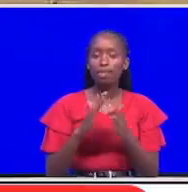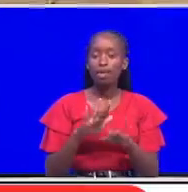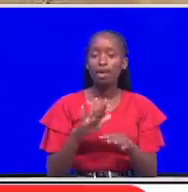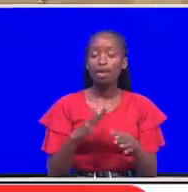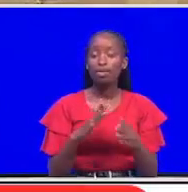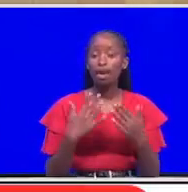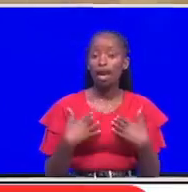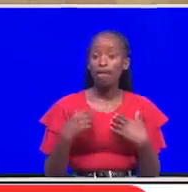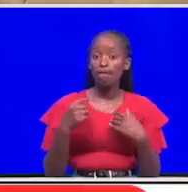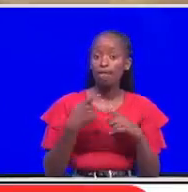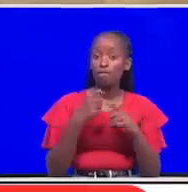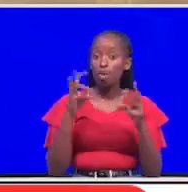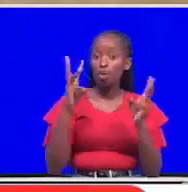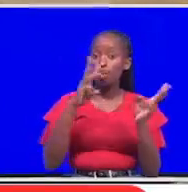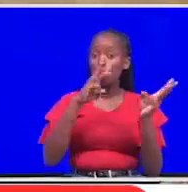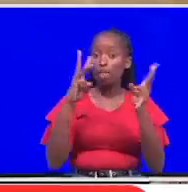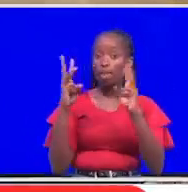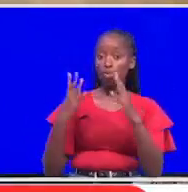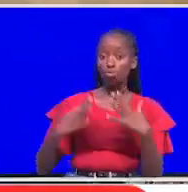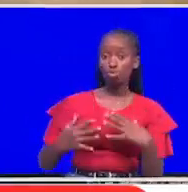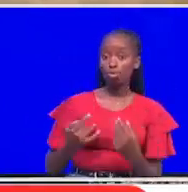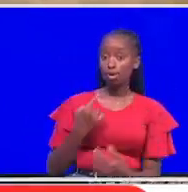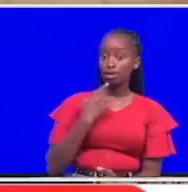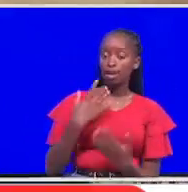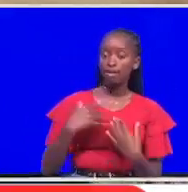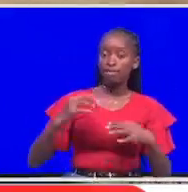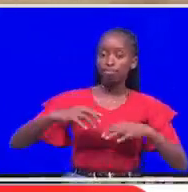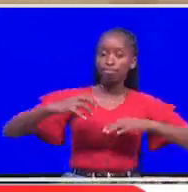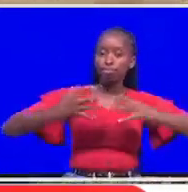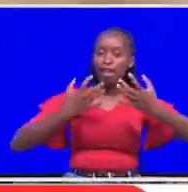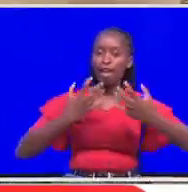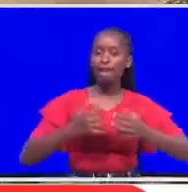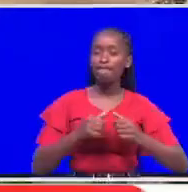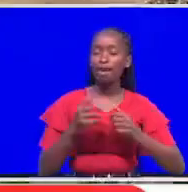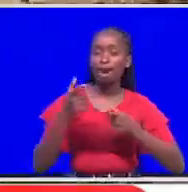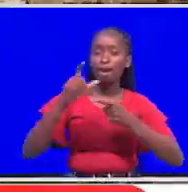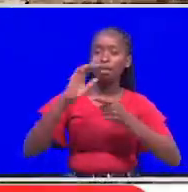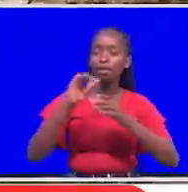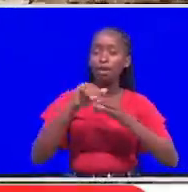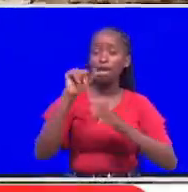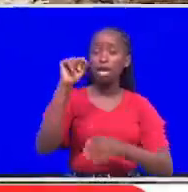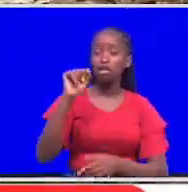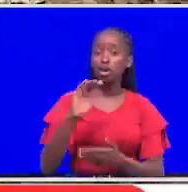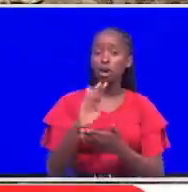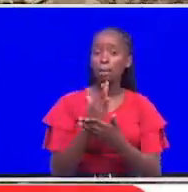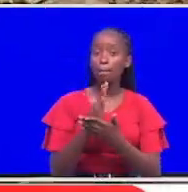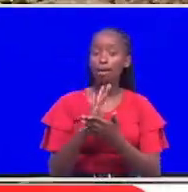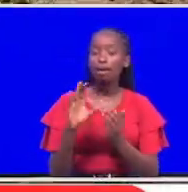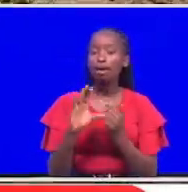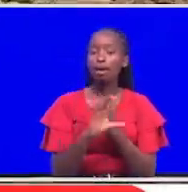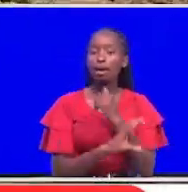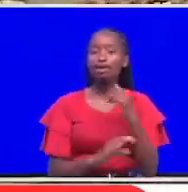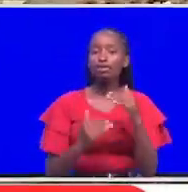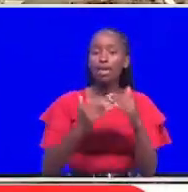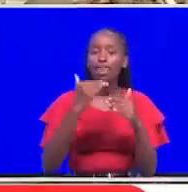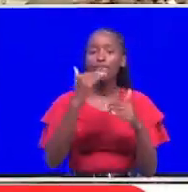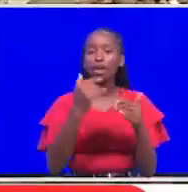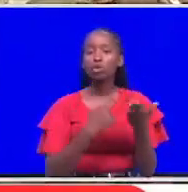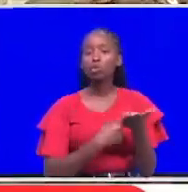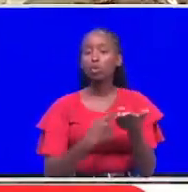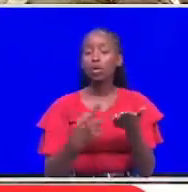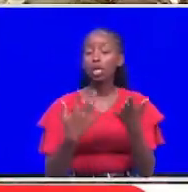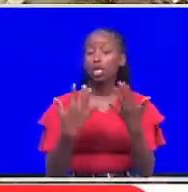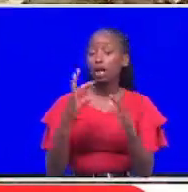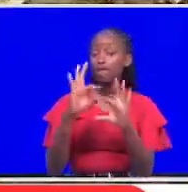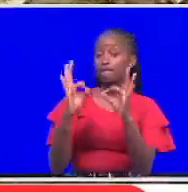kutabiri hali ya anga nchini, mvua kubwa itaongezeka maeneo kusini mwa nchi wiki hii ijayo. Kwa sasa familia